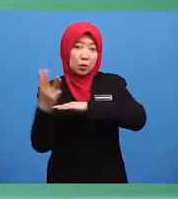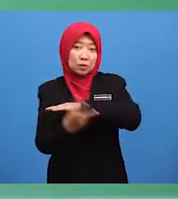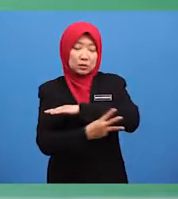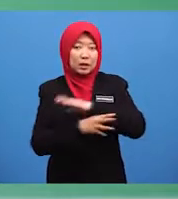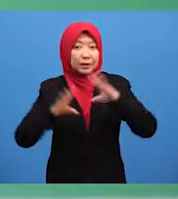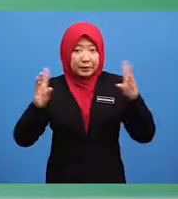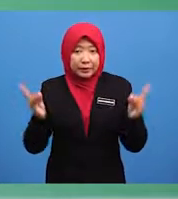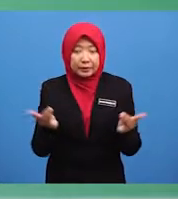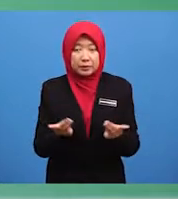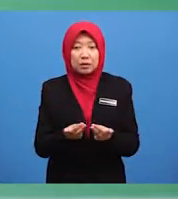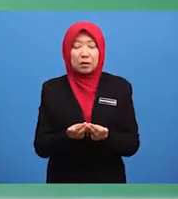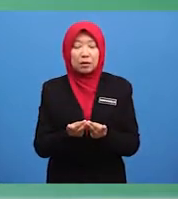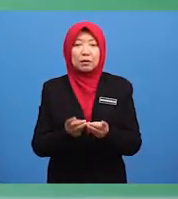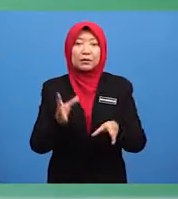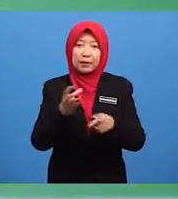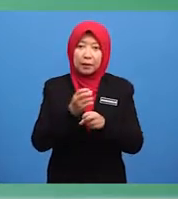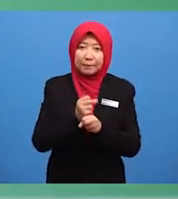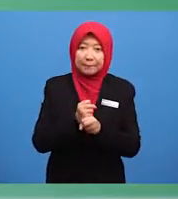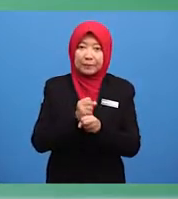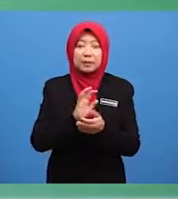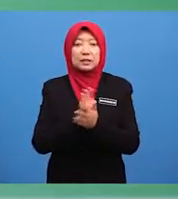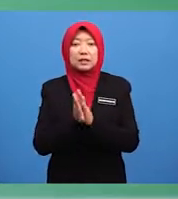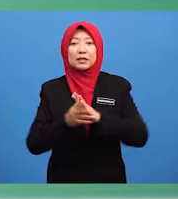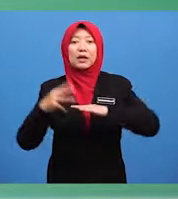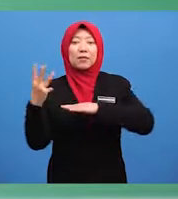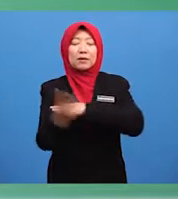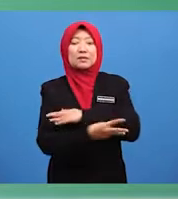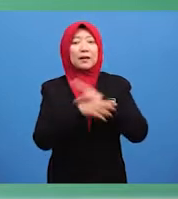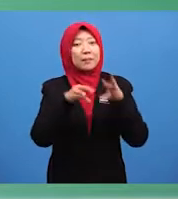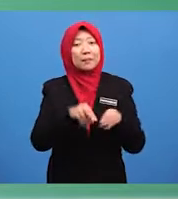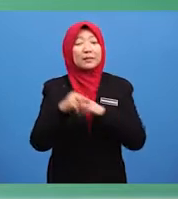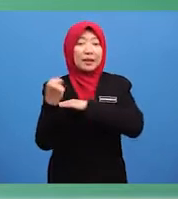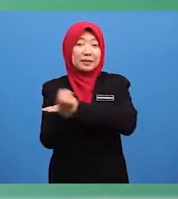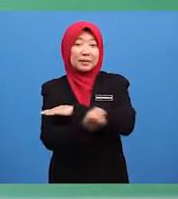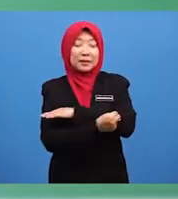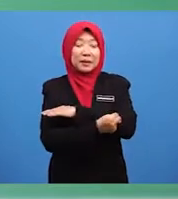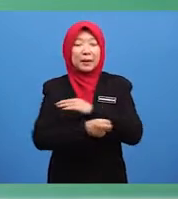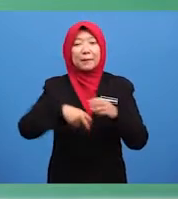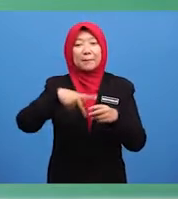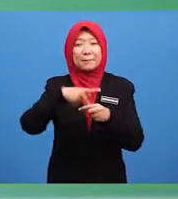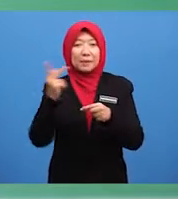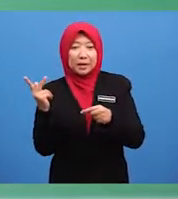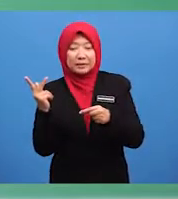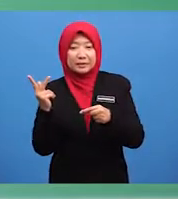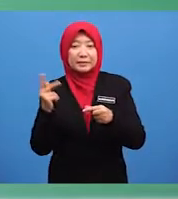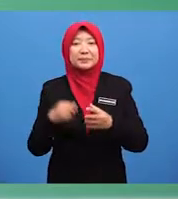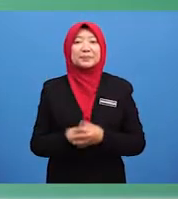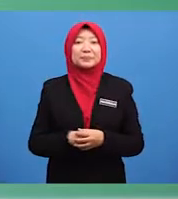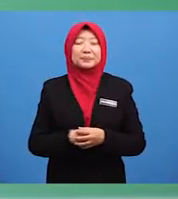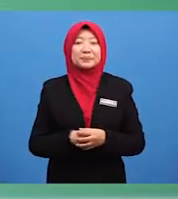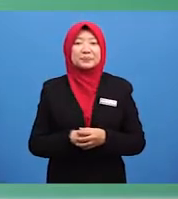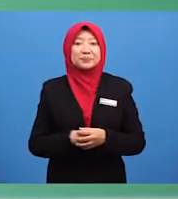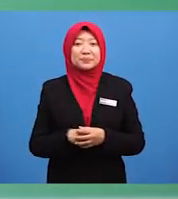delta dapat dijadikan kawasan pertanian seperti tanaman padi di Delta Rejang dan